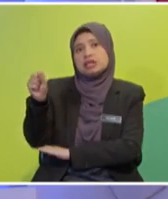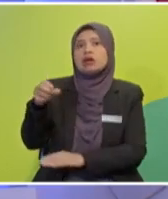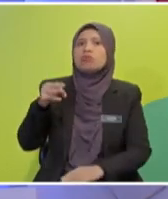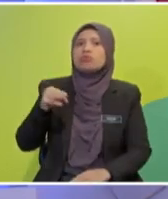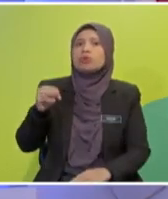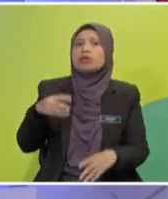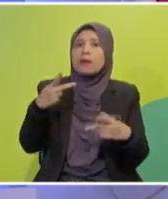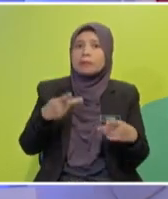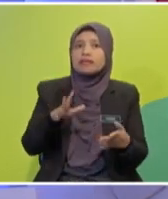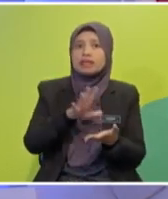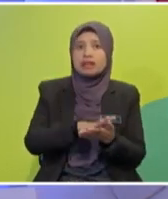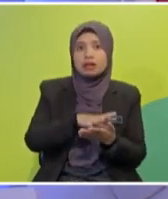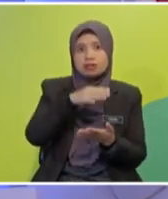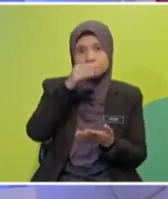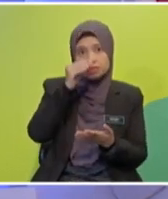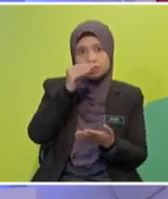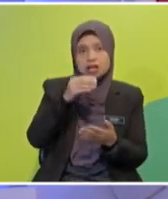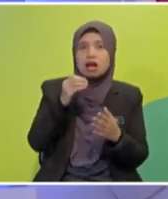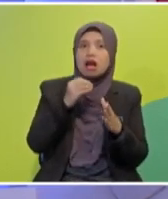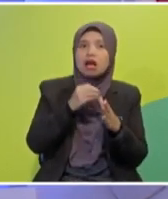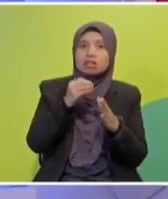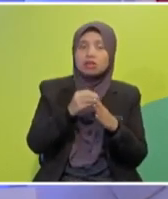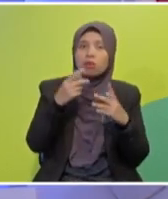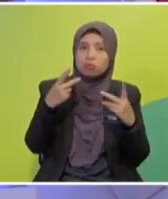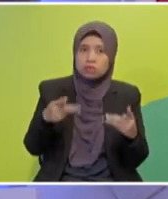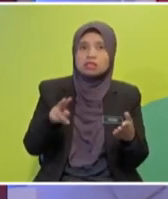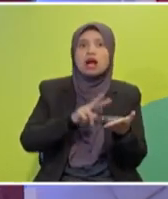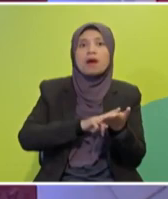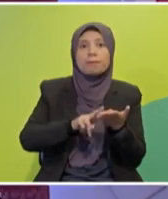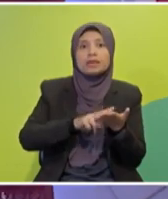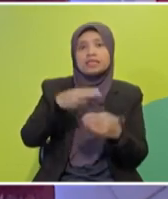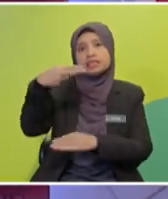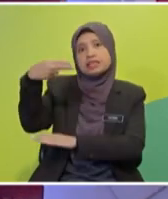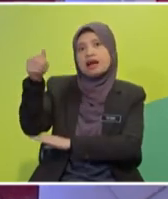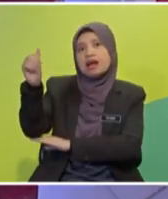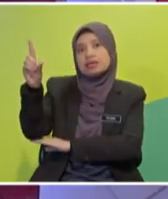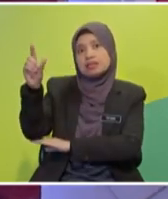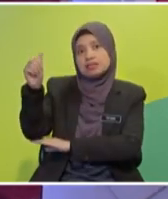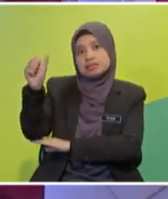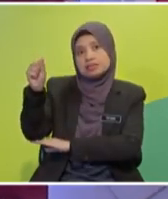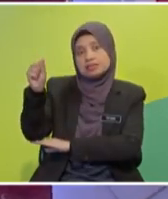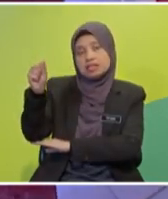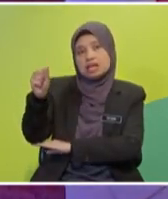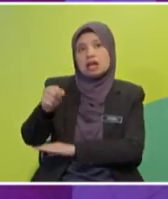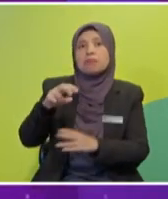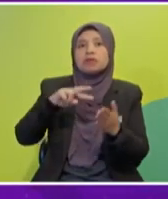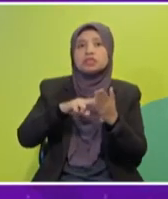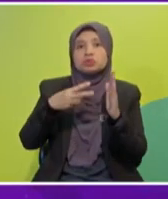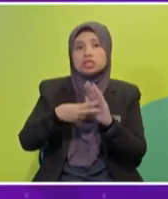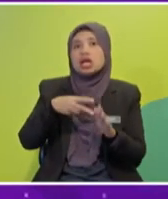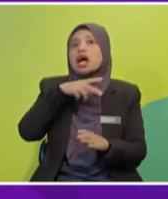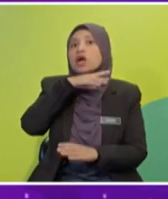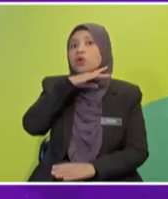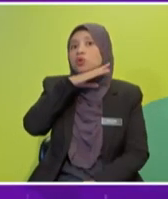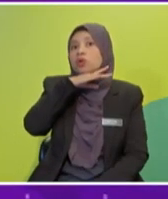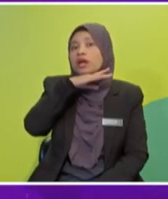belajar ataupun pernah membaca hadas. Okay. Maksud hadas ialah kekotoran maknawi.